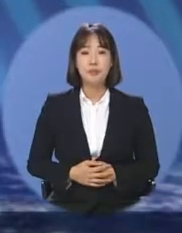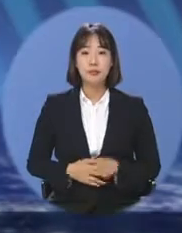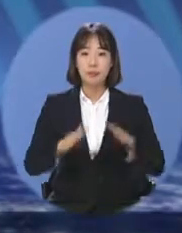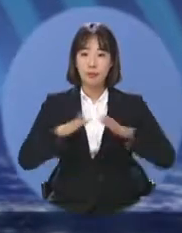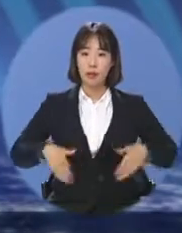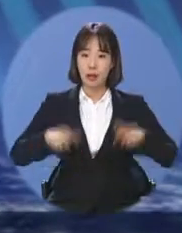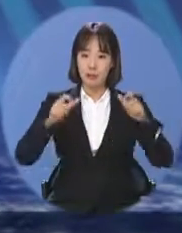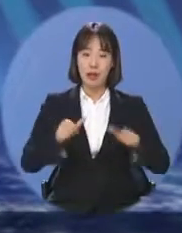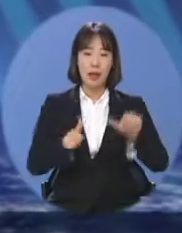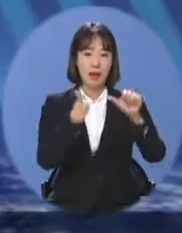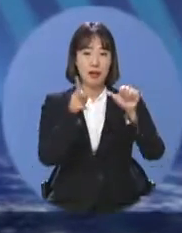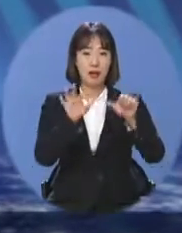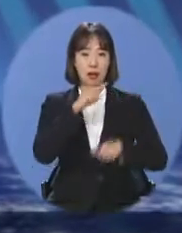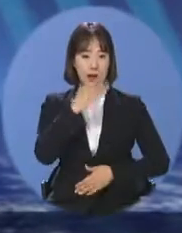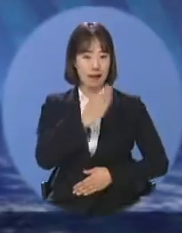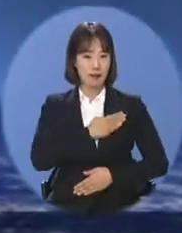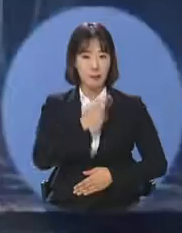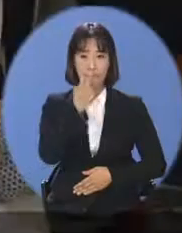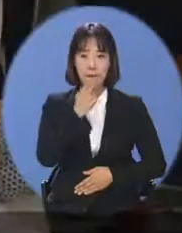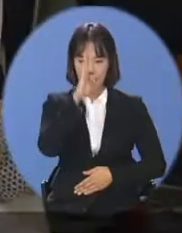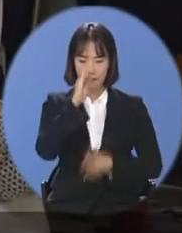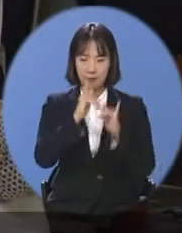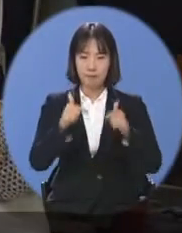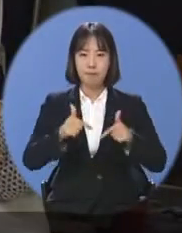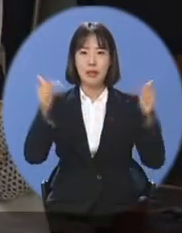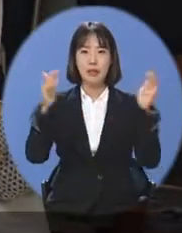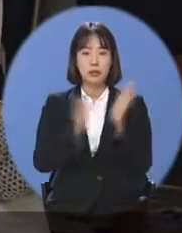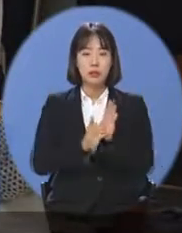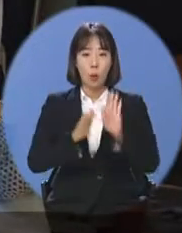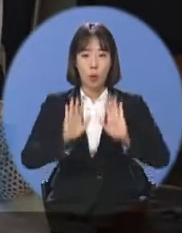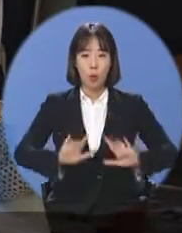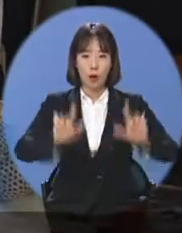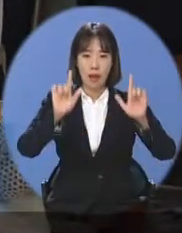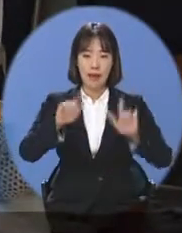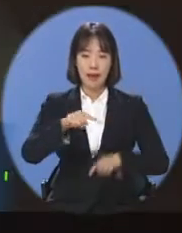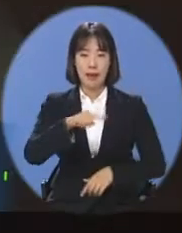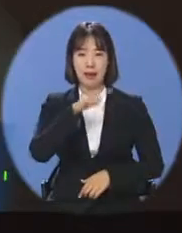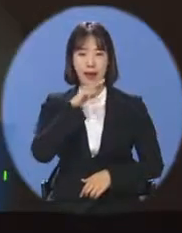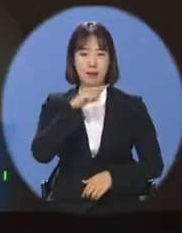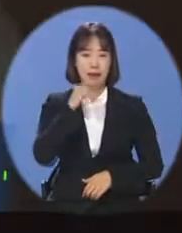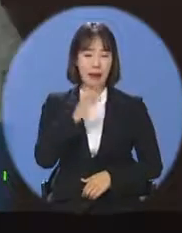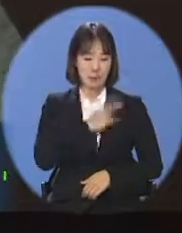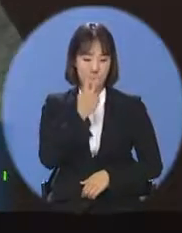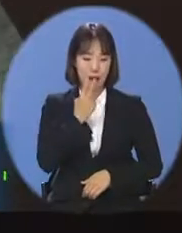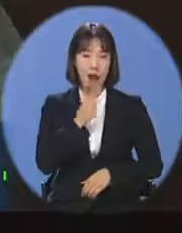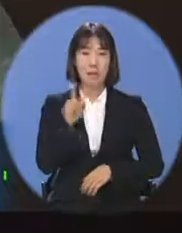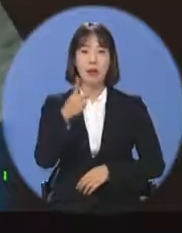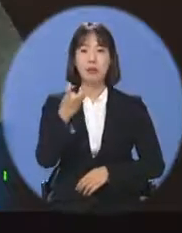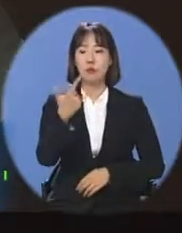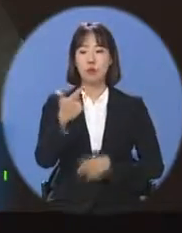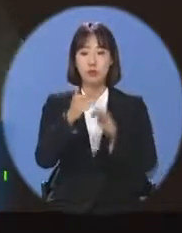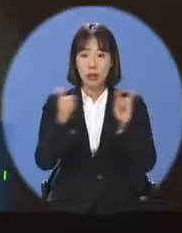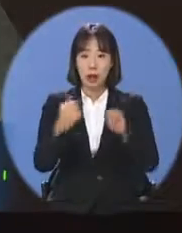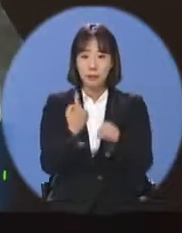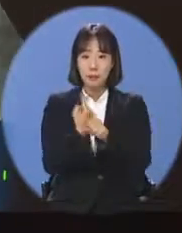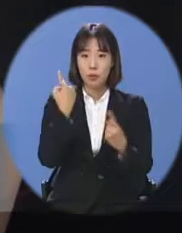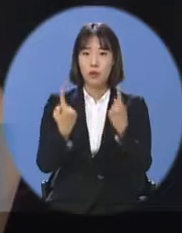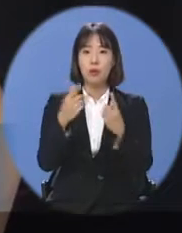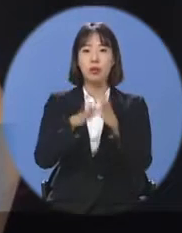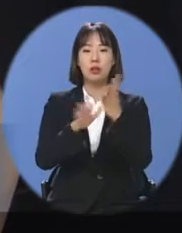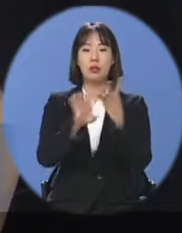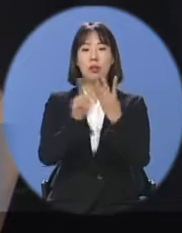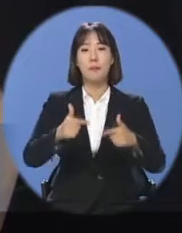전남 지역에 A형 간염 환자가 급증했습니다. 전라남도는 올 들어서 전남의 A형 간염 환자는 136명으로 지난해보다 4배 가까이